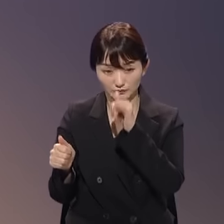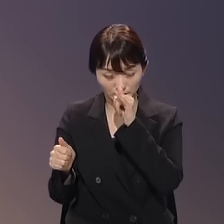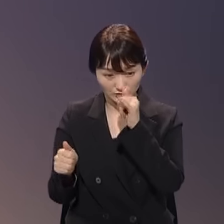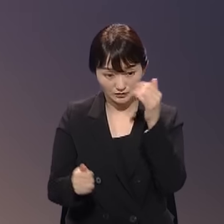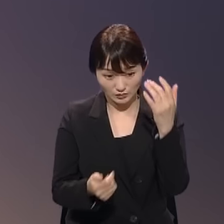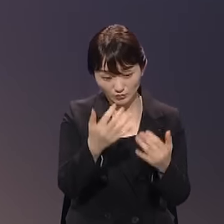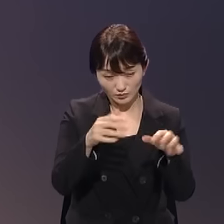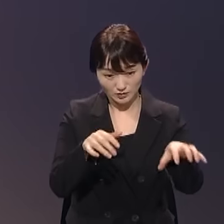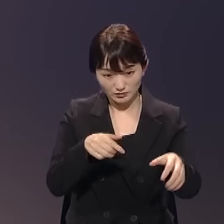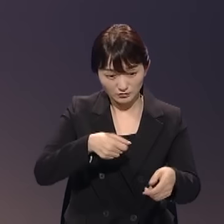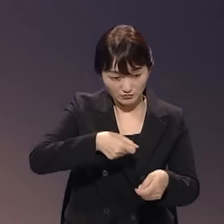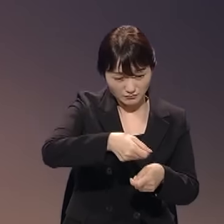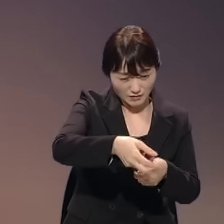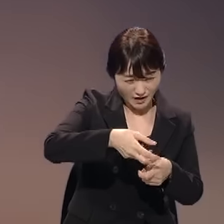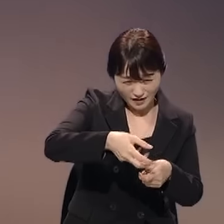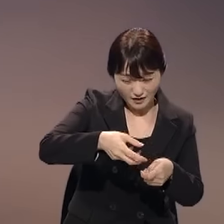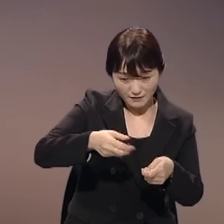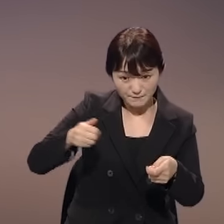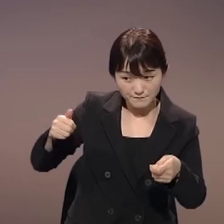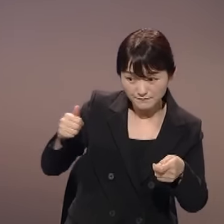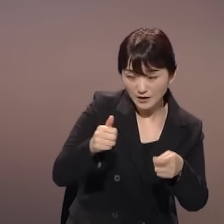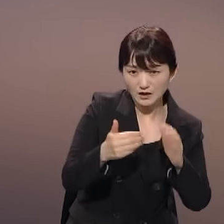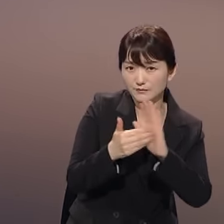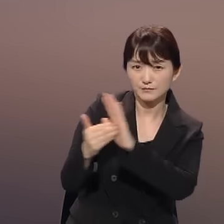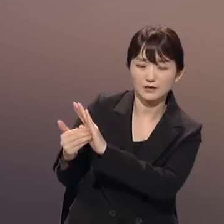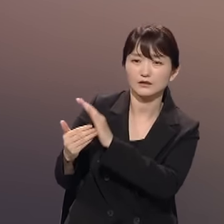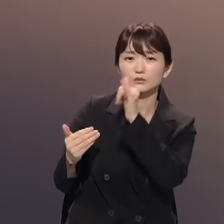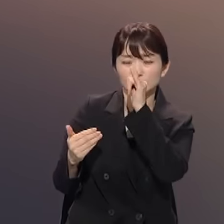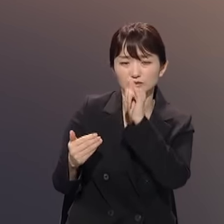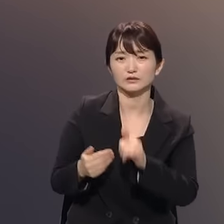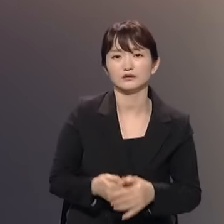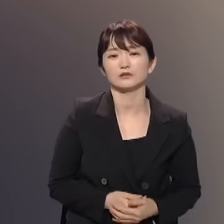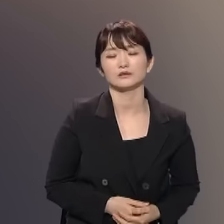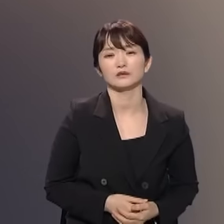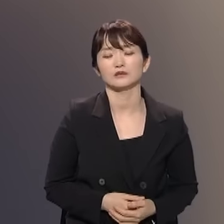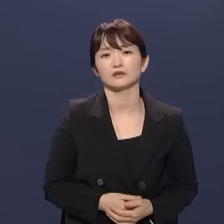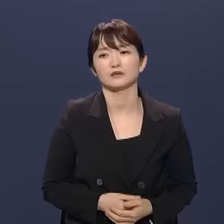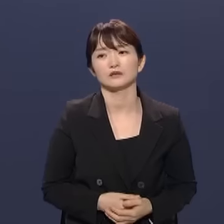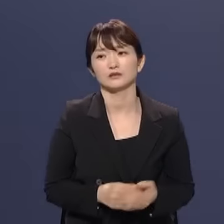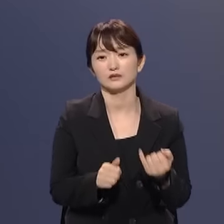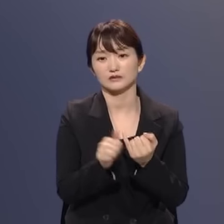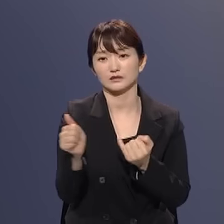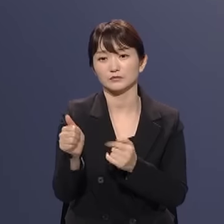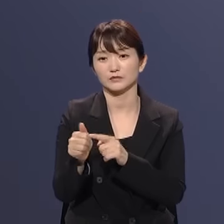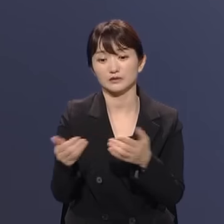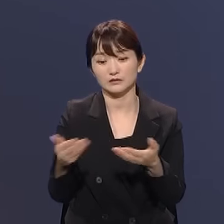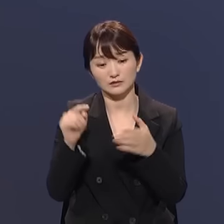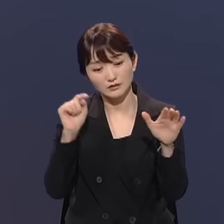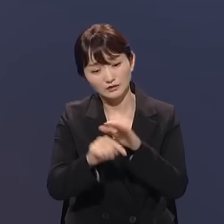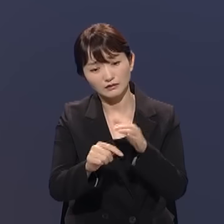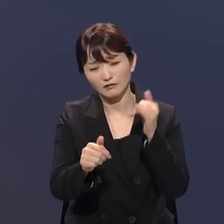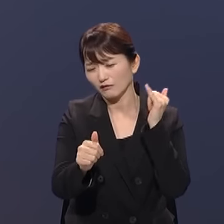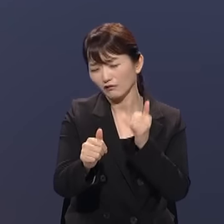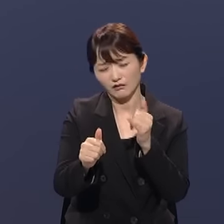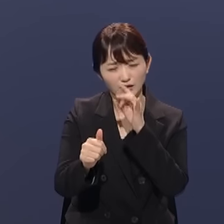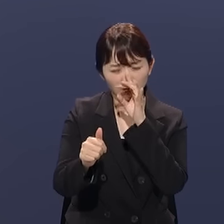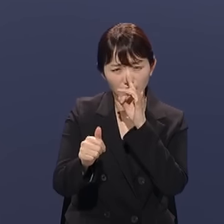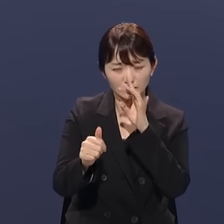화재 진압 그 장소로 뛰어들려다가 이제 저지당하신 분도 있고 또 남편이 출근했는데 연락이 닿지